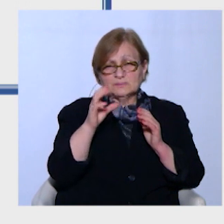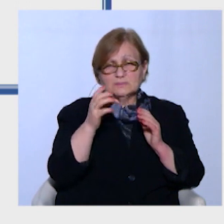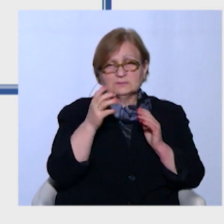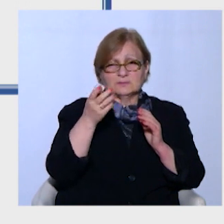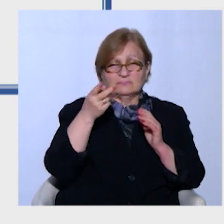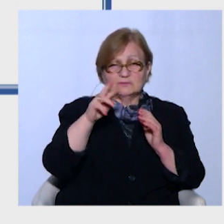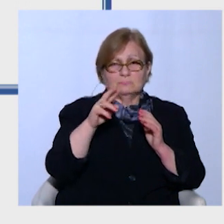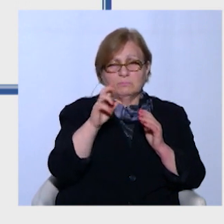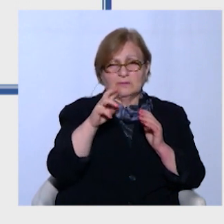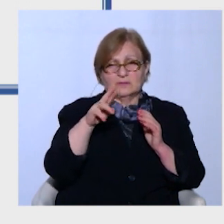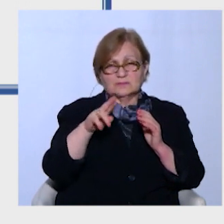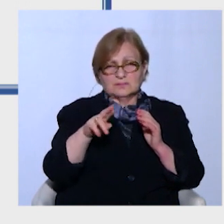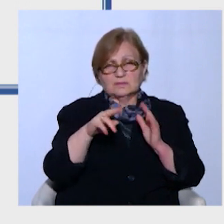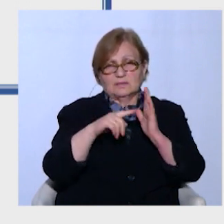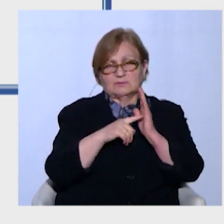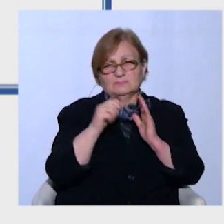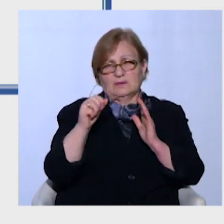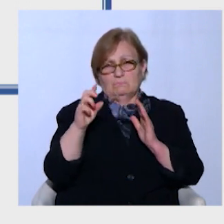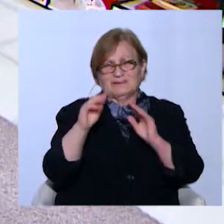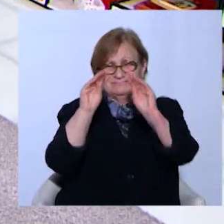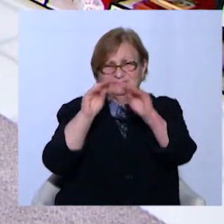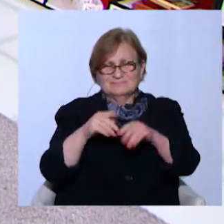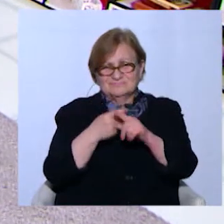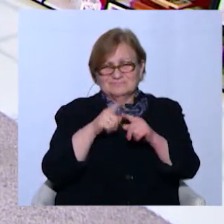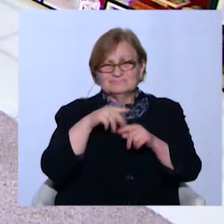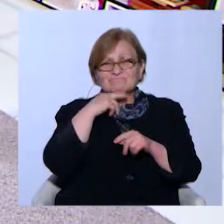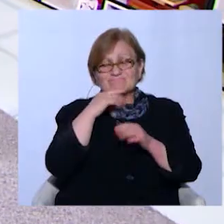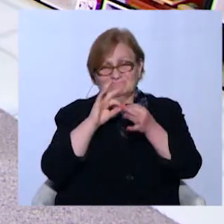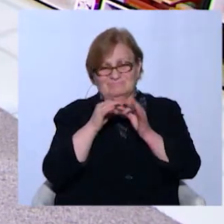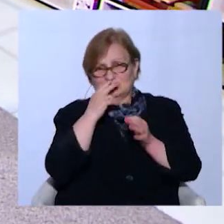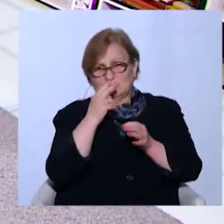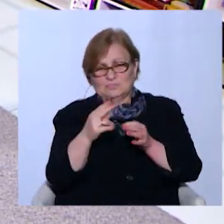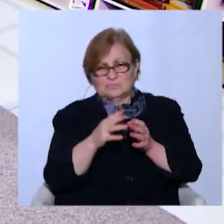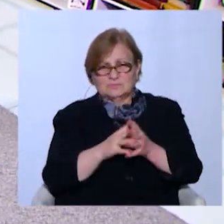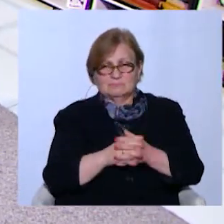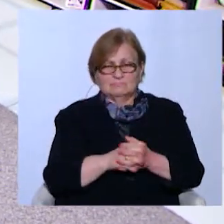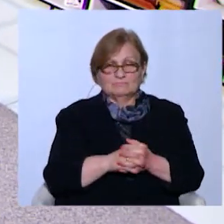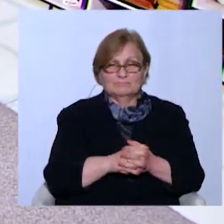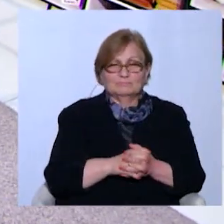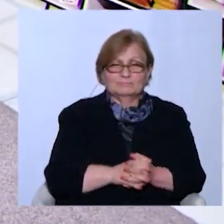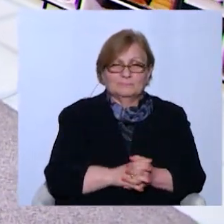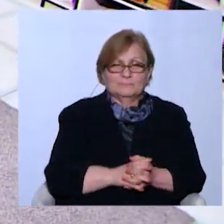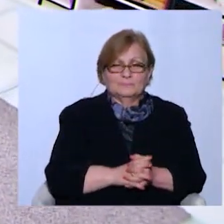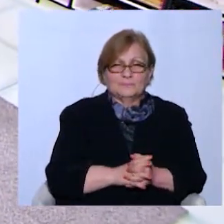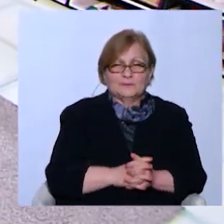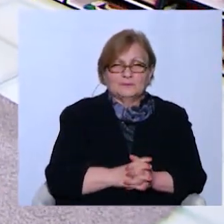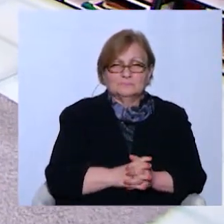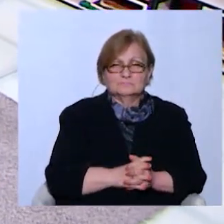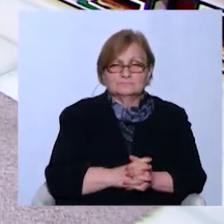უდრის BD გამრავლებული AB-ზე. BD არის CB-ს გეგმილი ჰიპოტენუზაზე. მოდით განვიხილოთ კიდევ ერთი